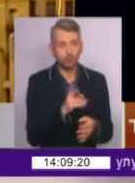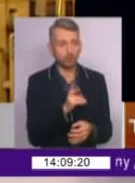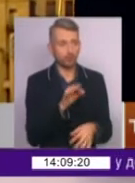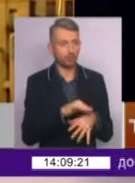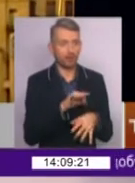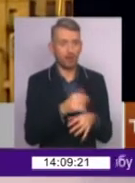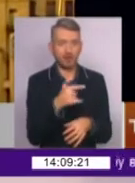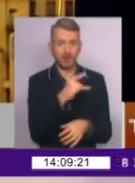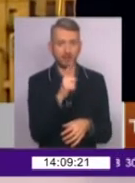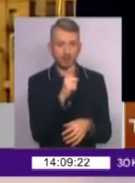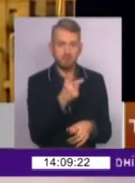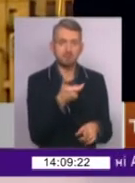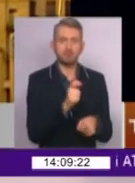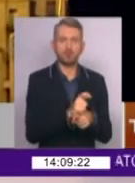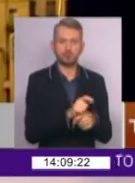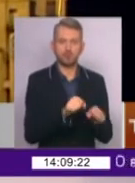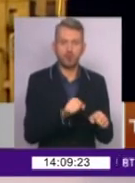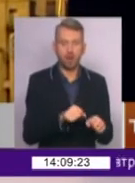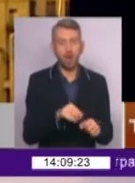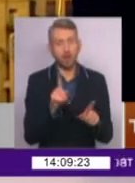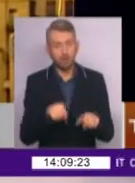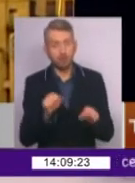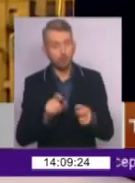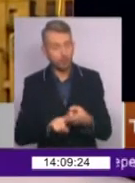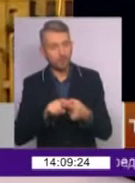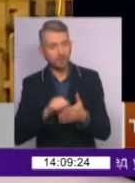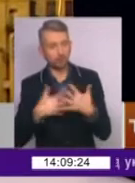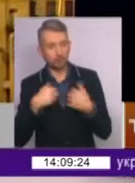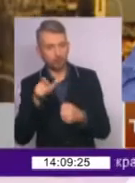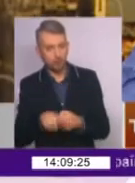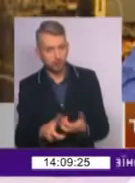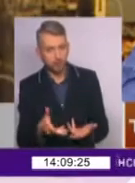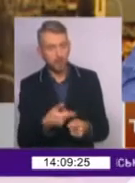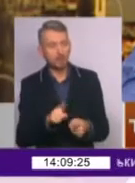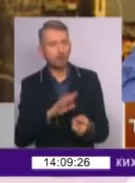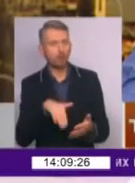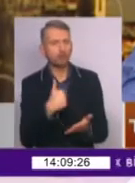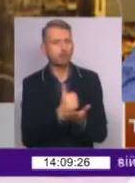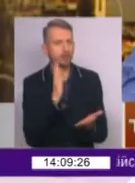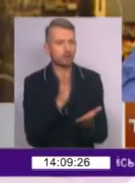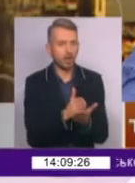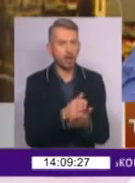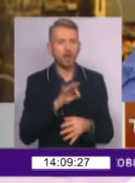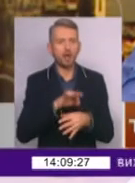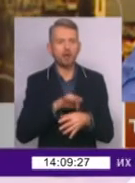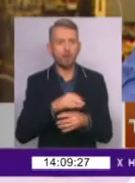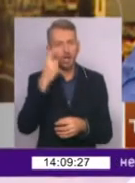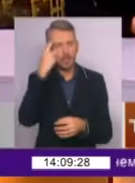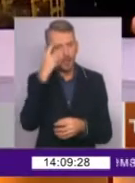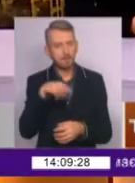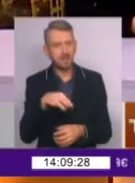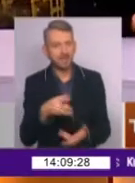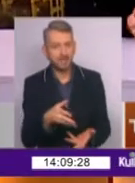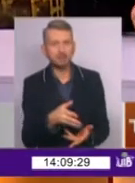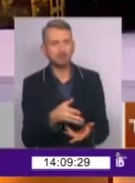ГРЗ, більша. Хоча можна заразитися і від здорового носія. І це основний шлях передачі. Хворі на менінгіт, як правило, не становлять такої небезпеки,